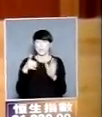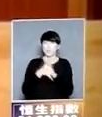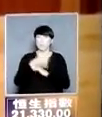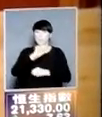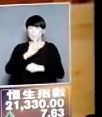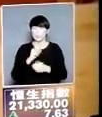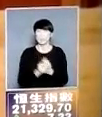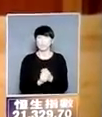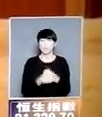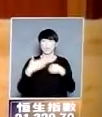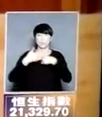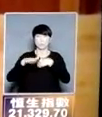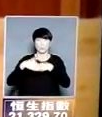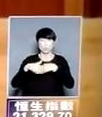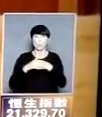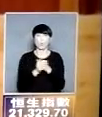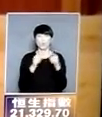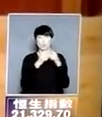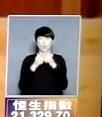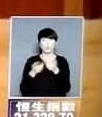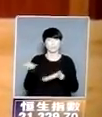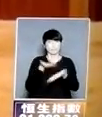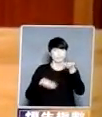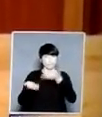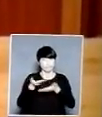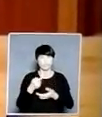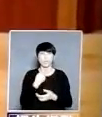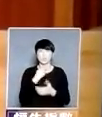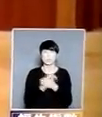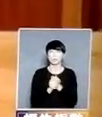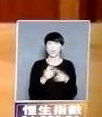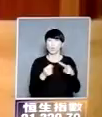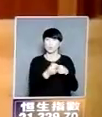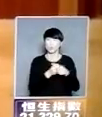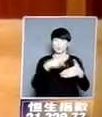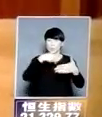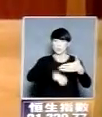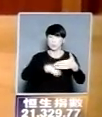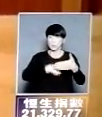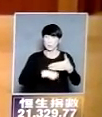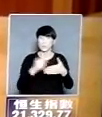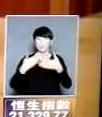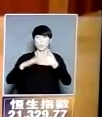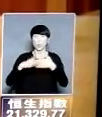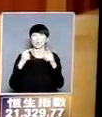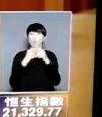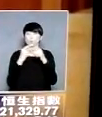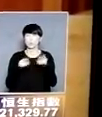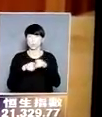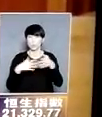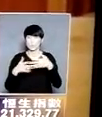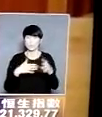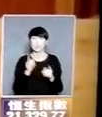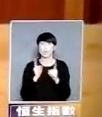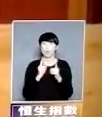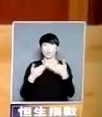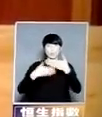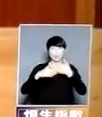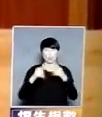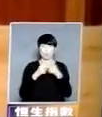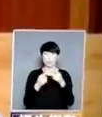和外国人交往，无论是公司里面的外国同事或者外国的顾客、外国的客